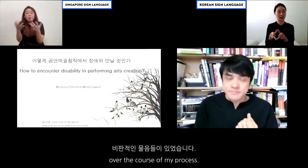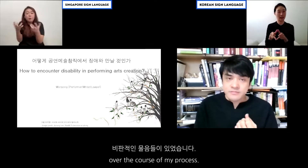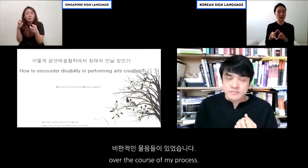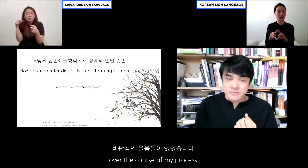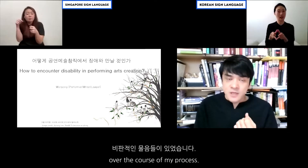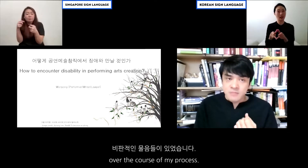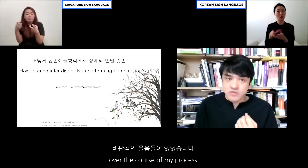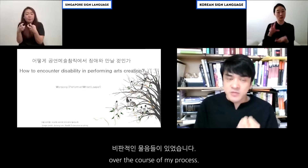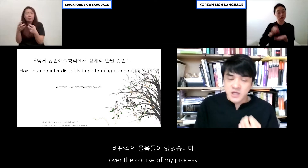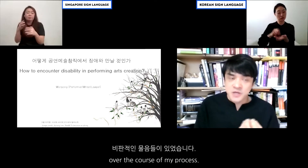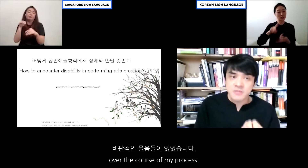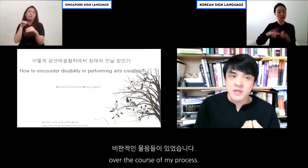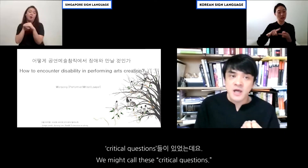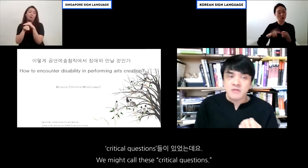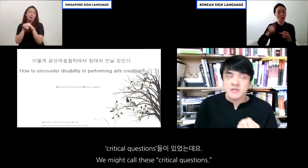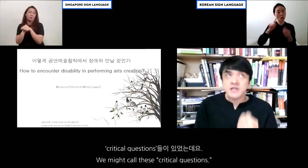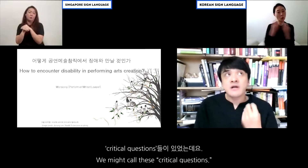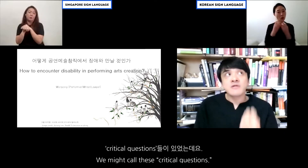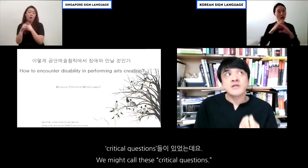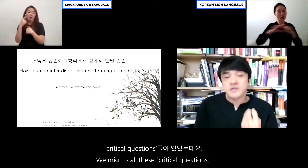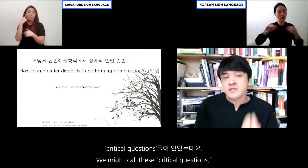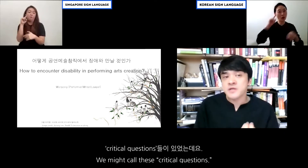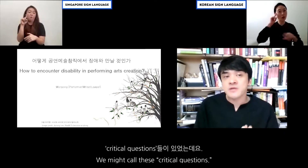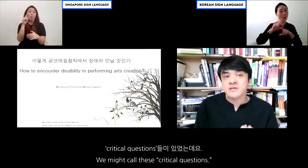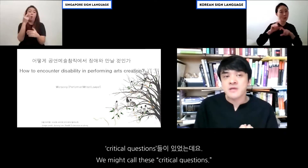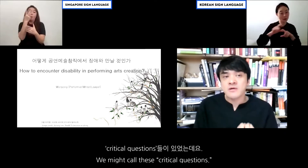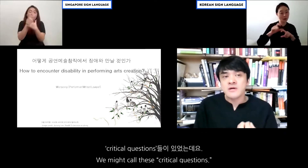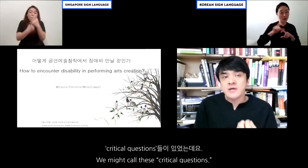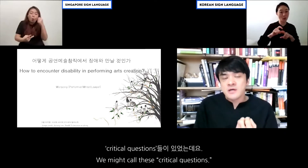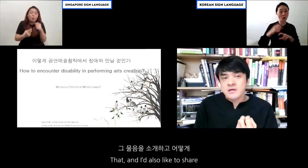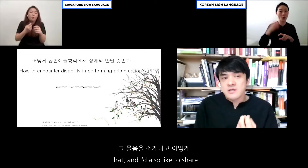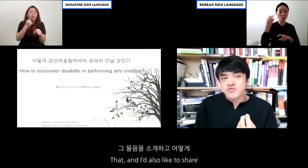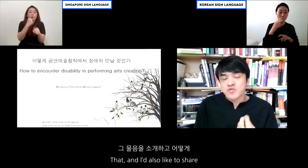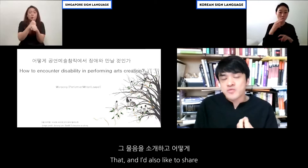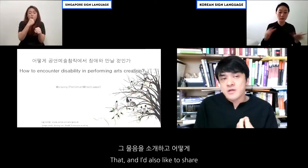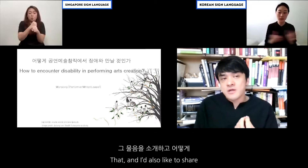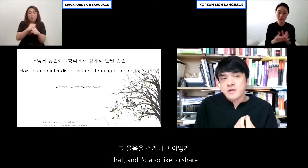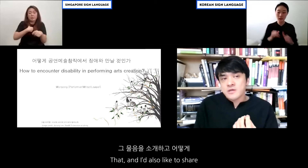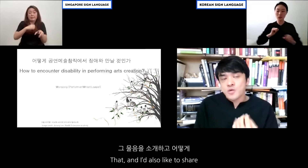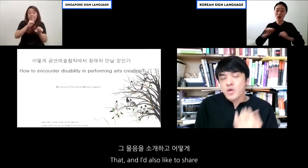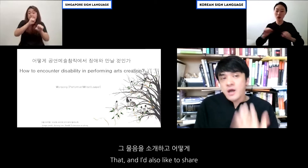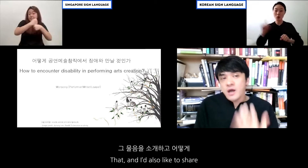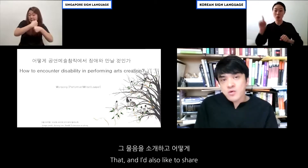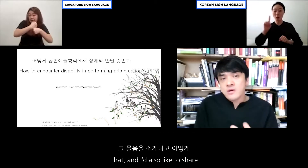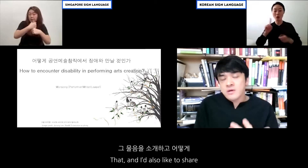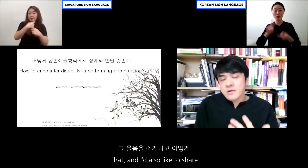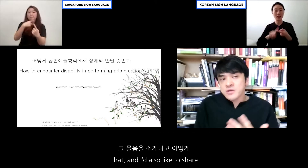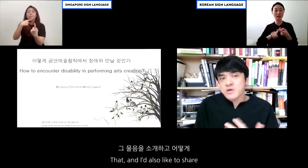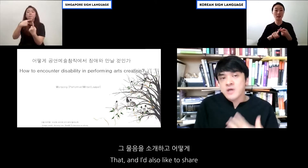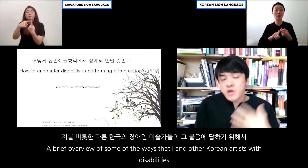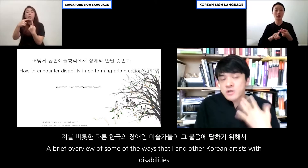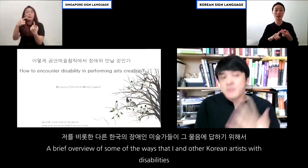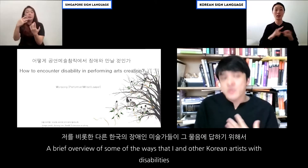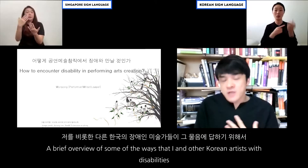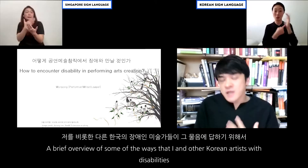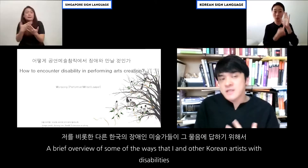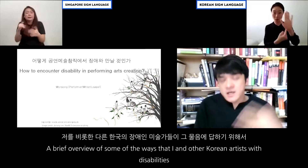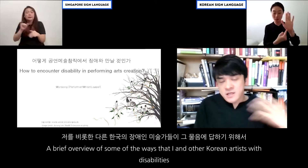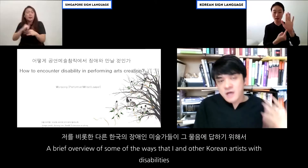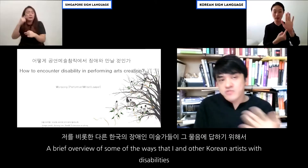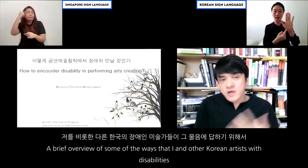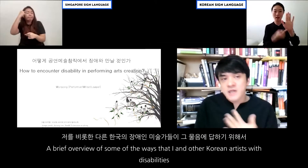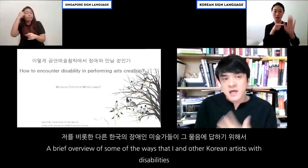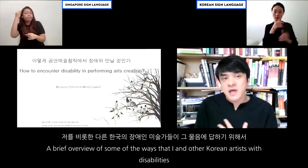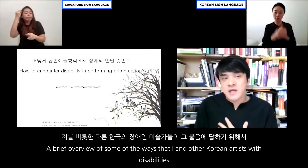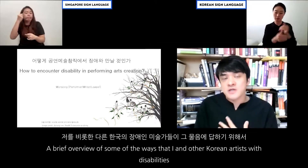비판적인 물음들이 있었습니다. 크리티컬 퀘스천들이 있었는데요. 그 물음을 소개하고 어떻게 저를 비롯한